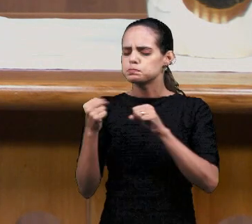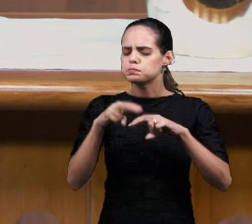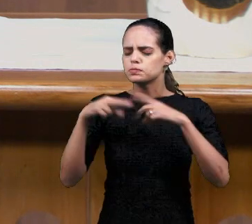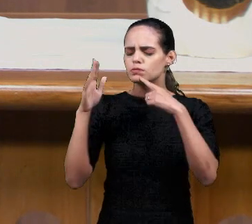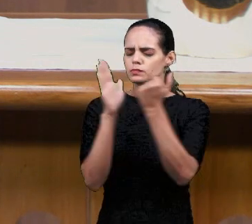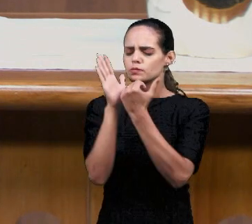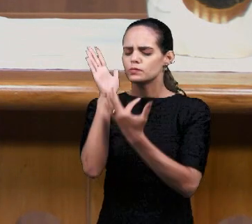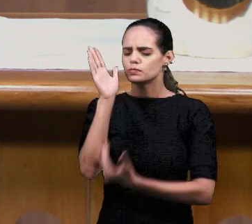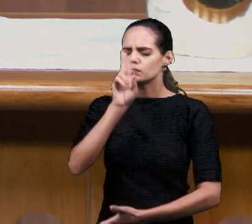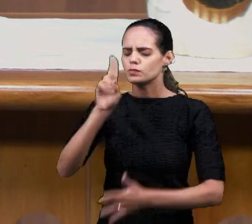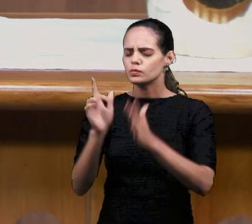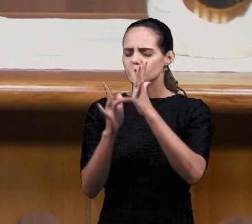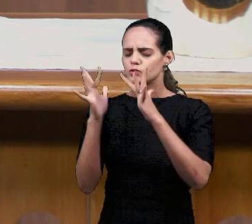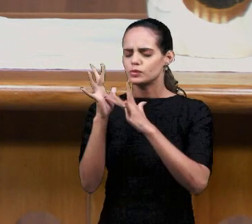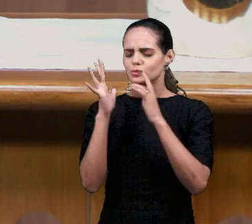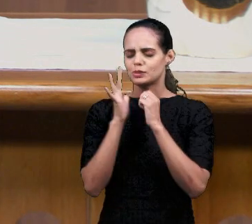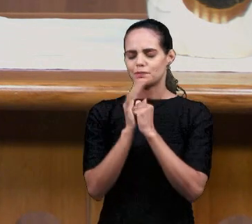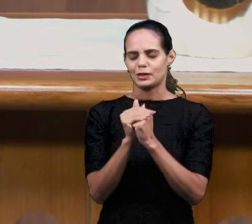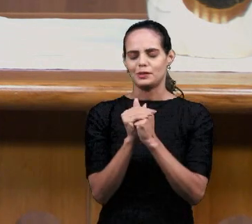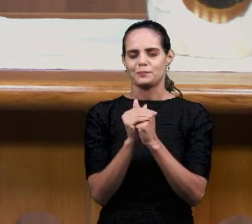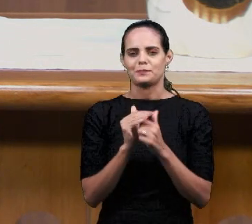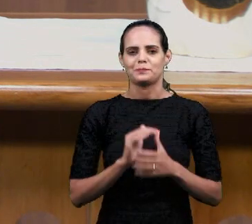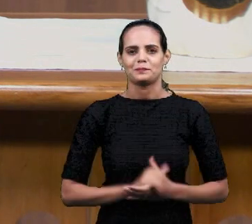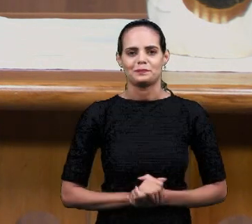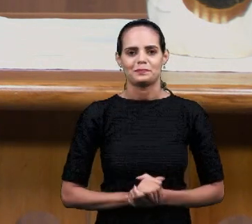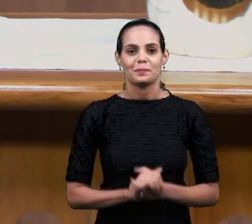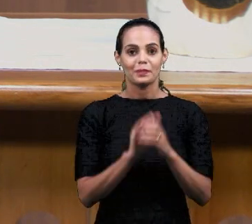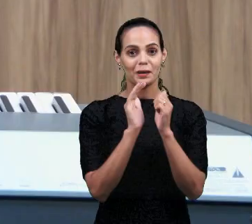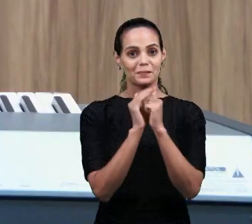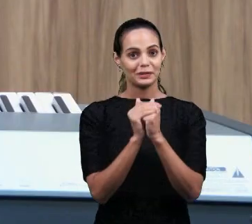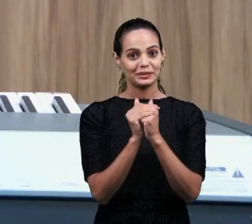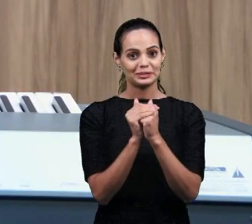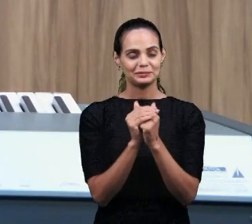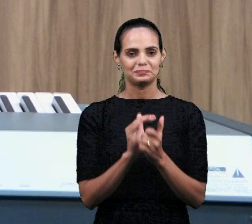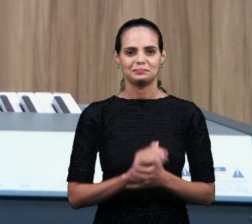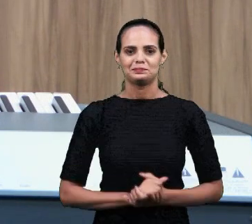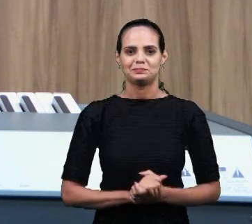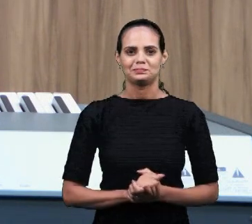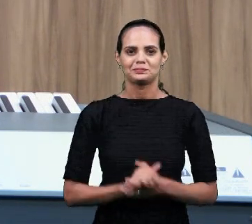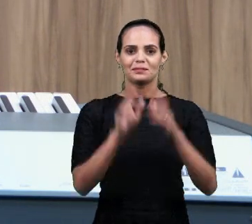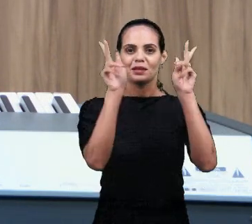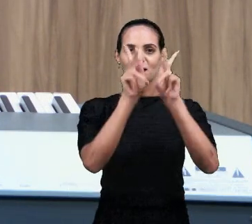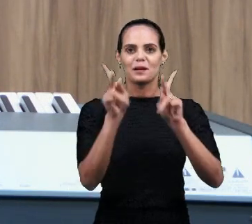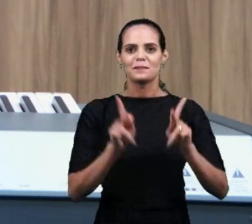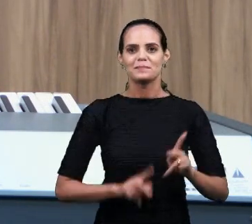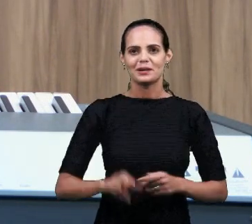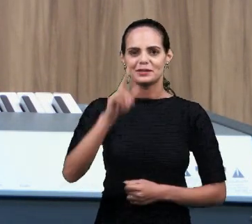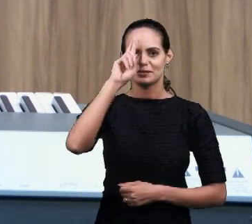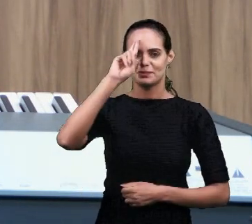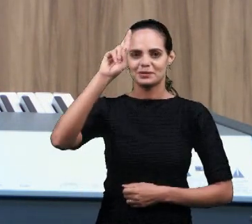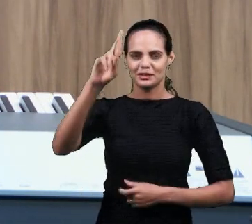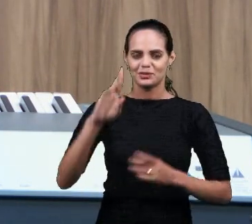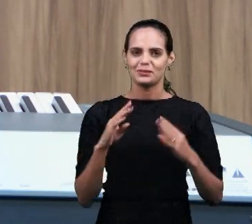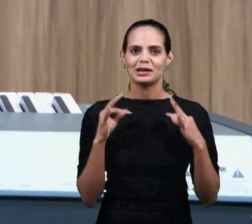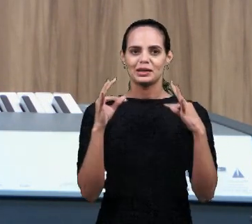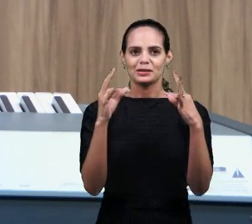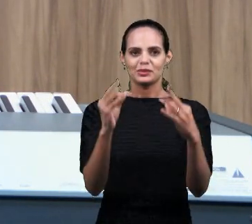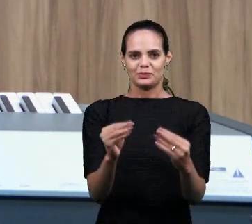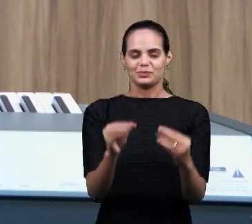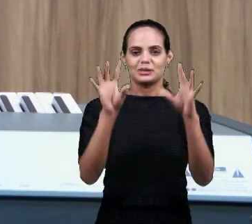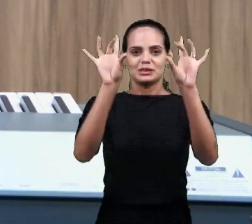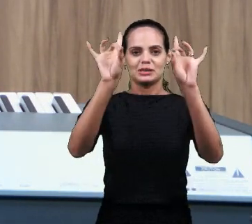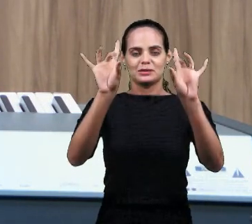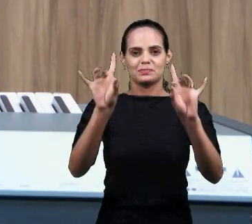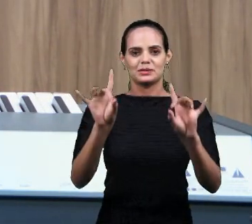nom du Seigneur Jésus. Amen. Amen. La paix du Seigneur Jésus à tous, en spécial à nos